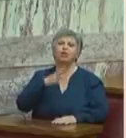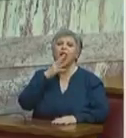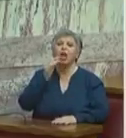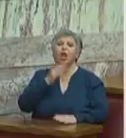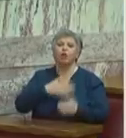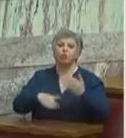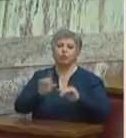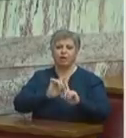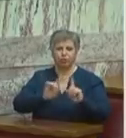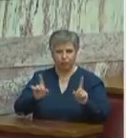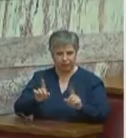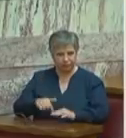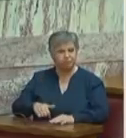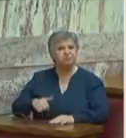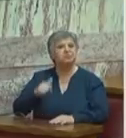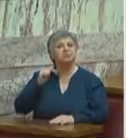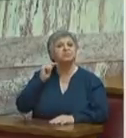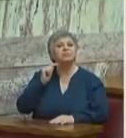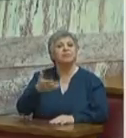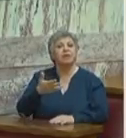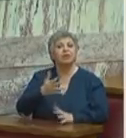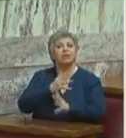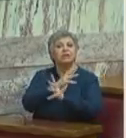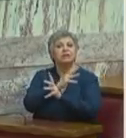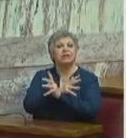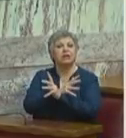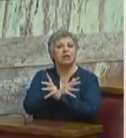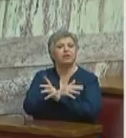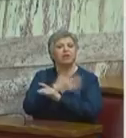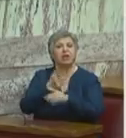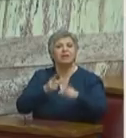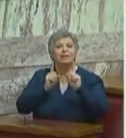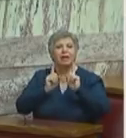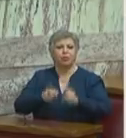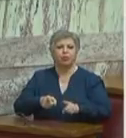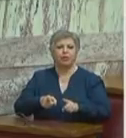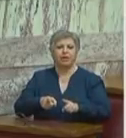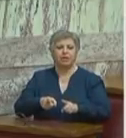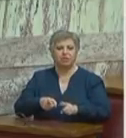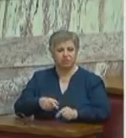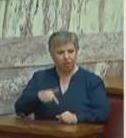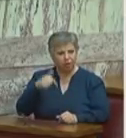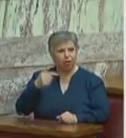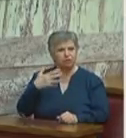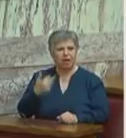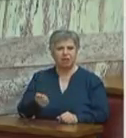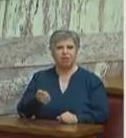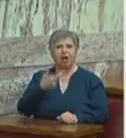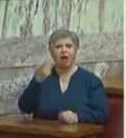η εισαγγελική αρχή έχει αποφανθεί για το θέμα της αρμοδιότητας. Διαχώρησε τις